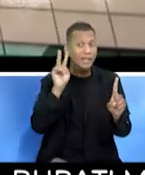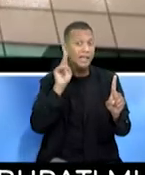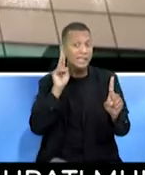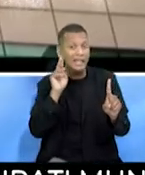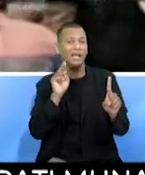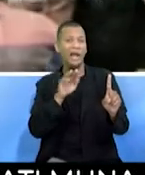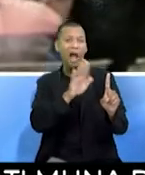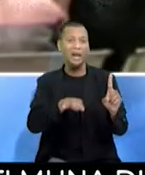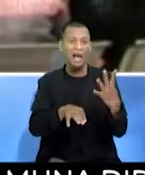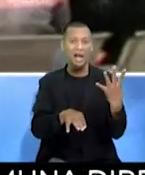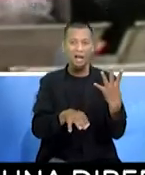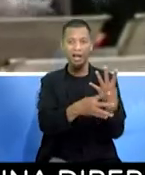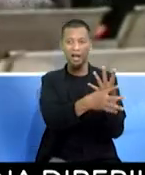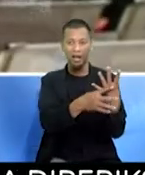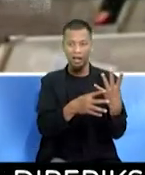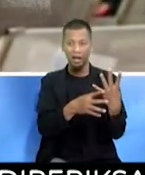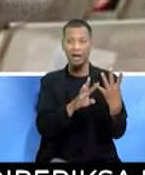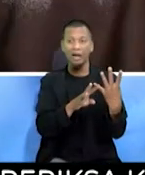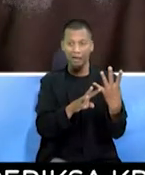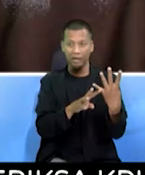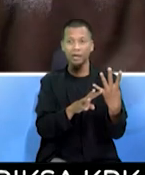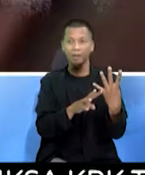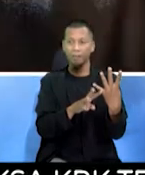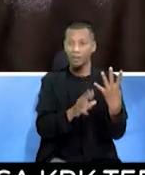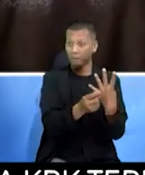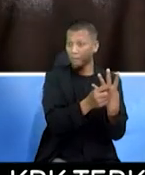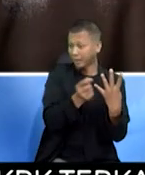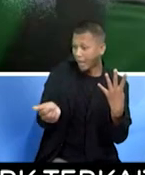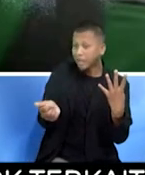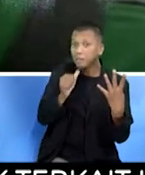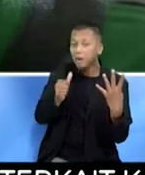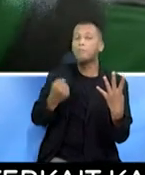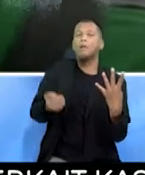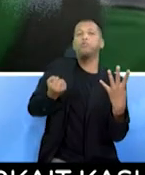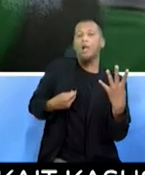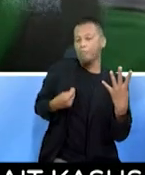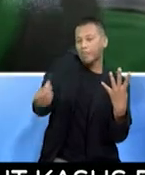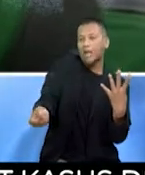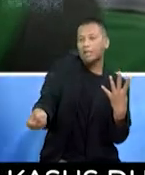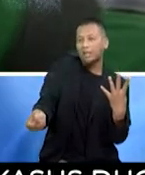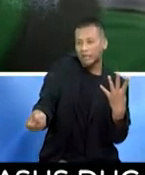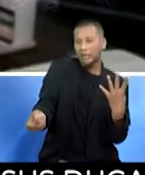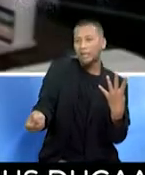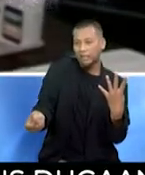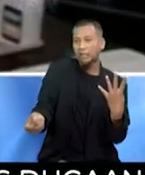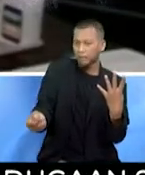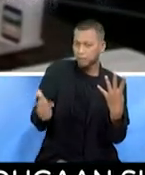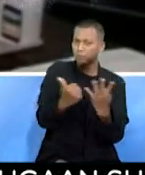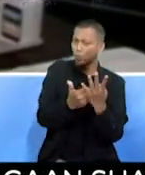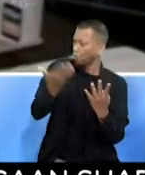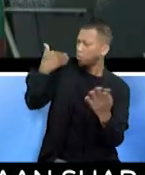dibayarkan oleh pemberi kerjanya. Nah, itu adalah yang sudah berjalan selama ini. Dari 2014 pun sudah berjalan seperti itu,